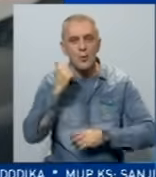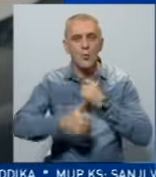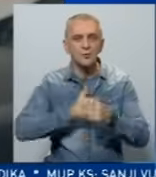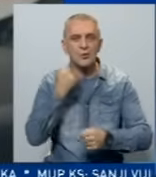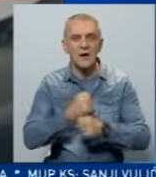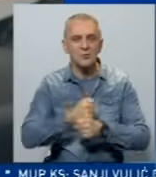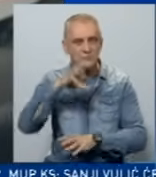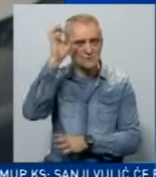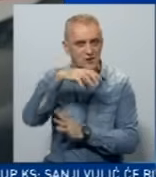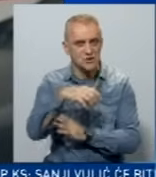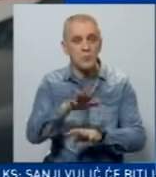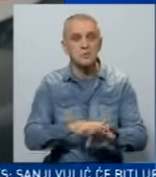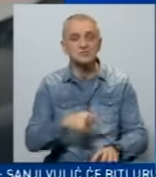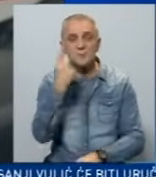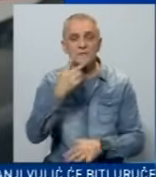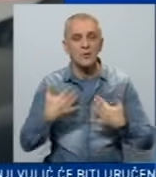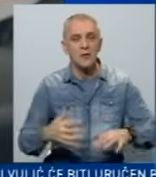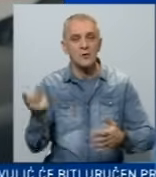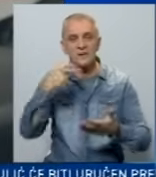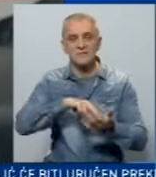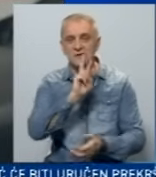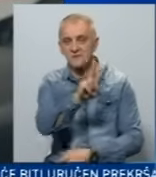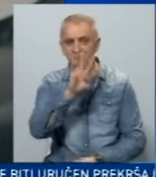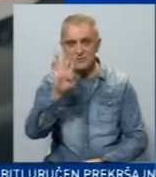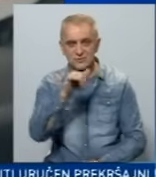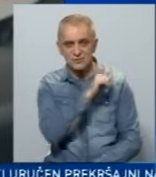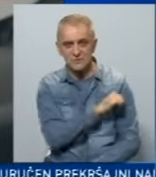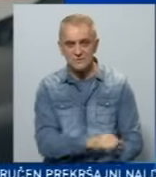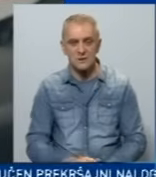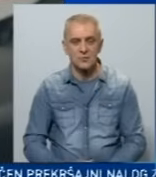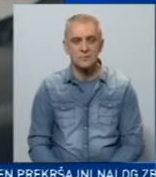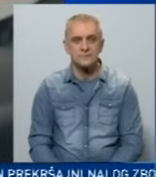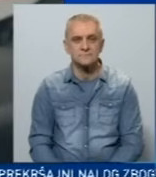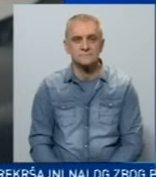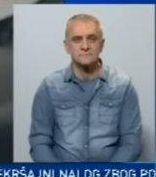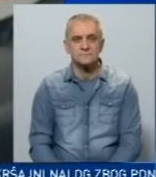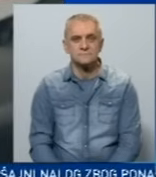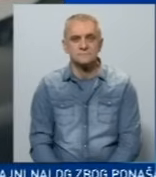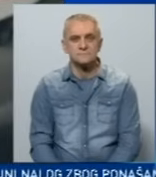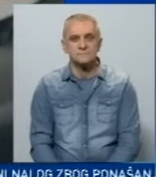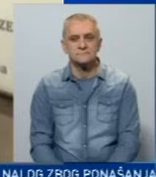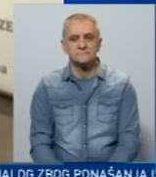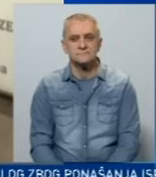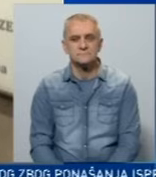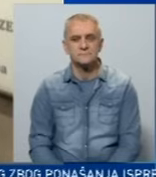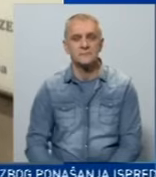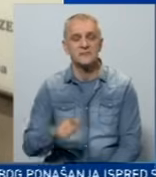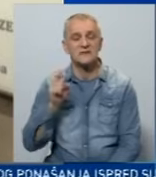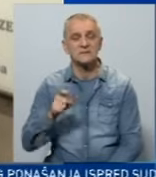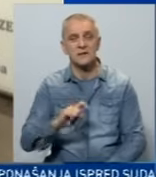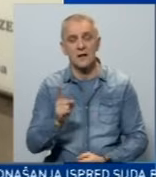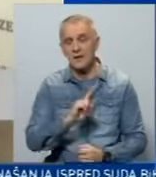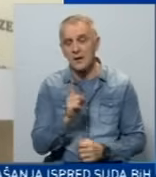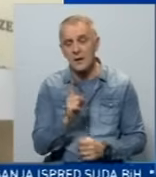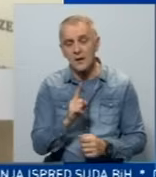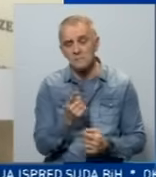svaku godinu radnog staža počevši od 1. januara 2024. godine. Sindikat nije imao